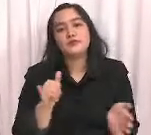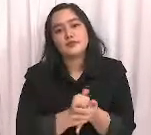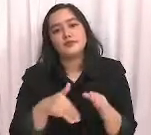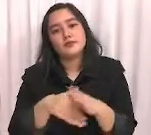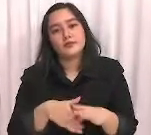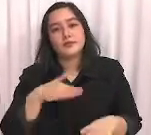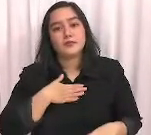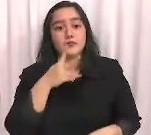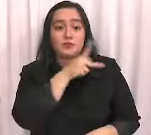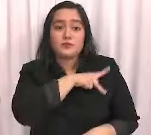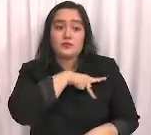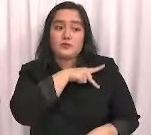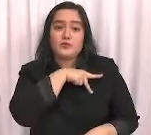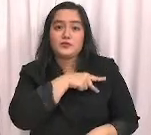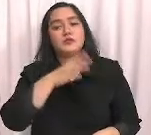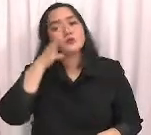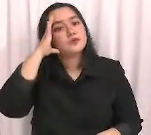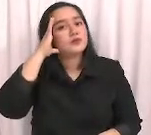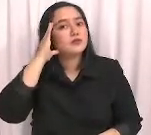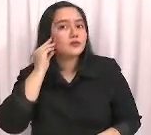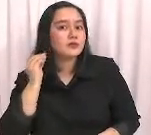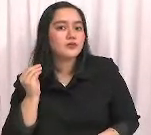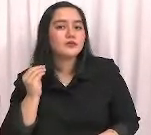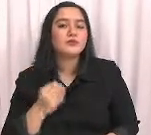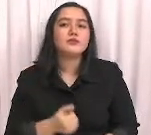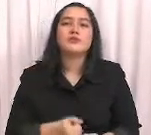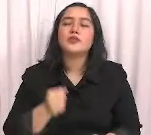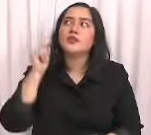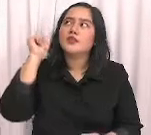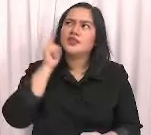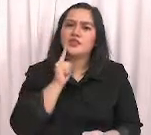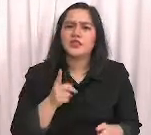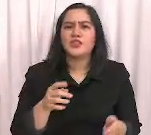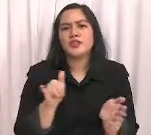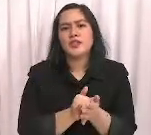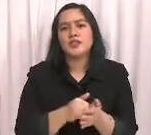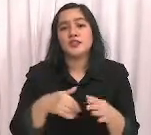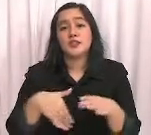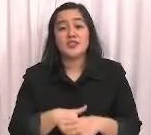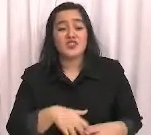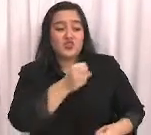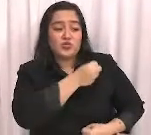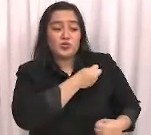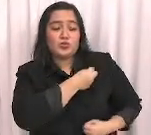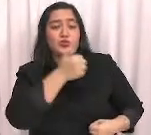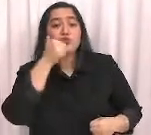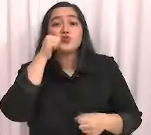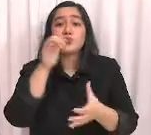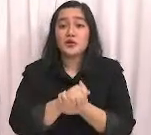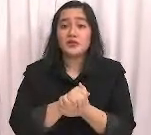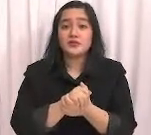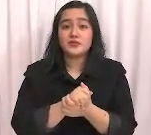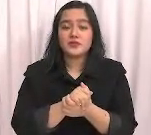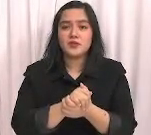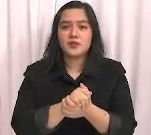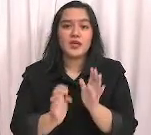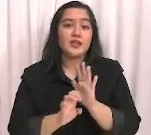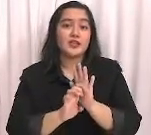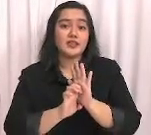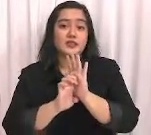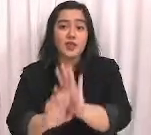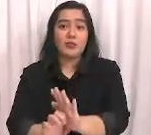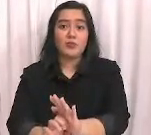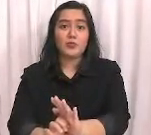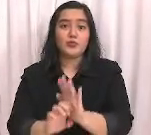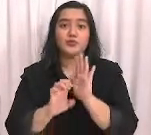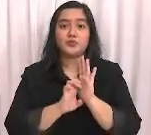po, sa work po ng mga asawa namin bilang sundalo, kunwari po, stress sila sa... Trabaho. Ito talaga yung